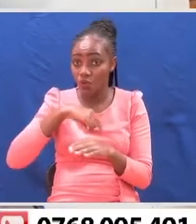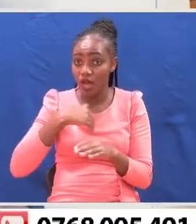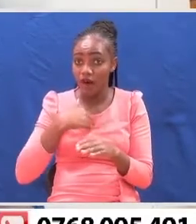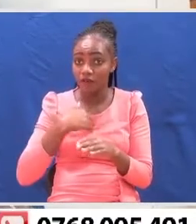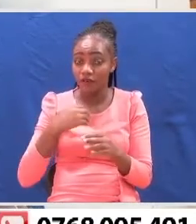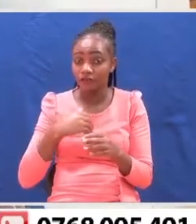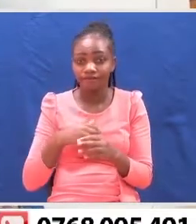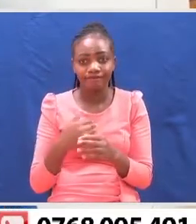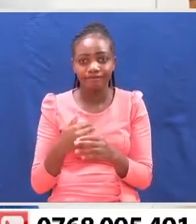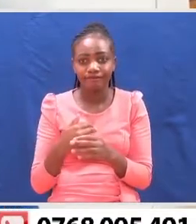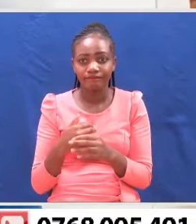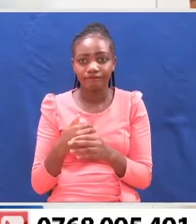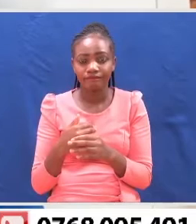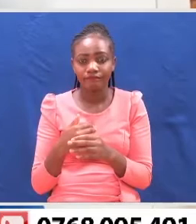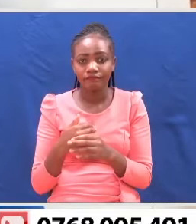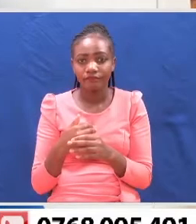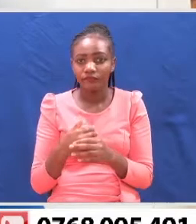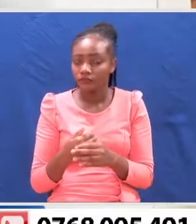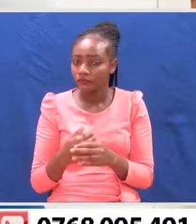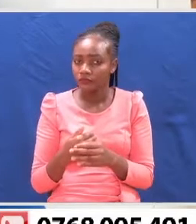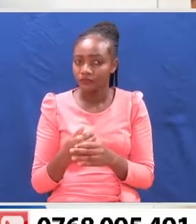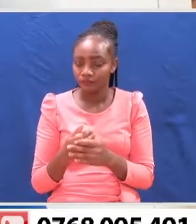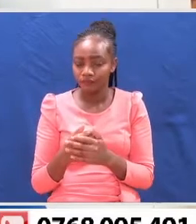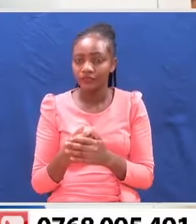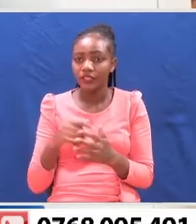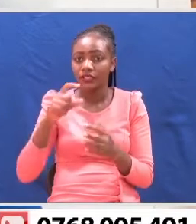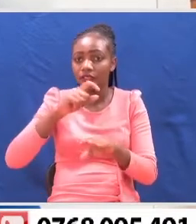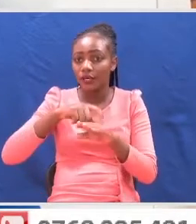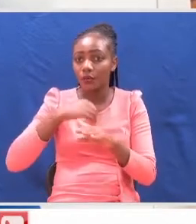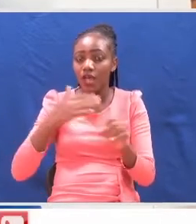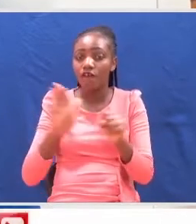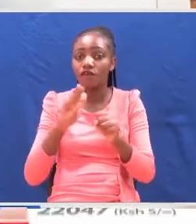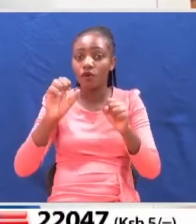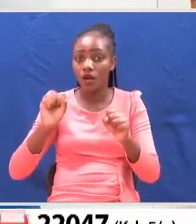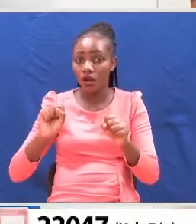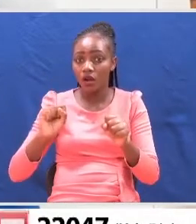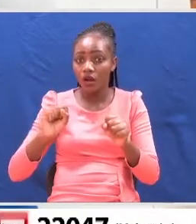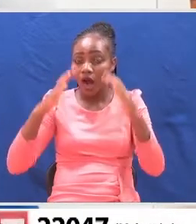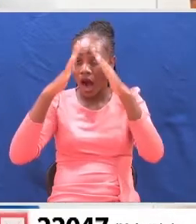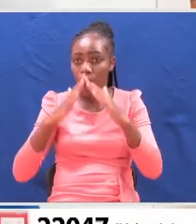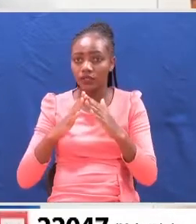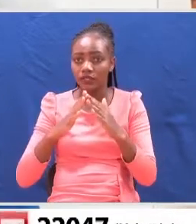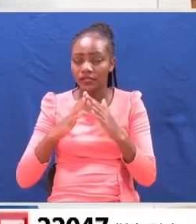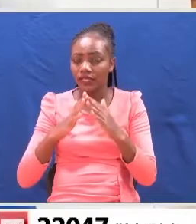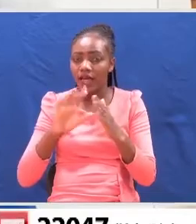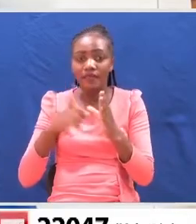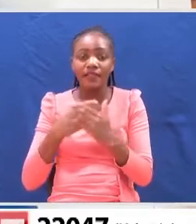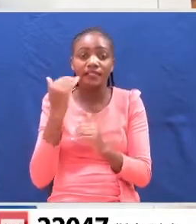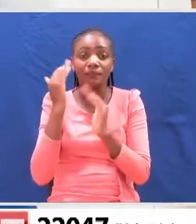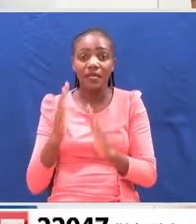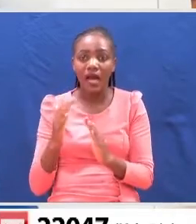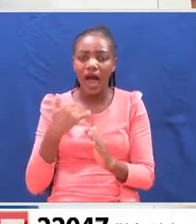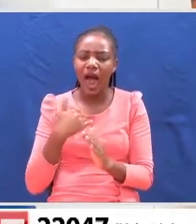ya Kiambu na hii ya Nairobi sasa inakuja kesho, hiyo sasa ndio inaweka pressure kwa speaker, kwa